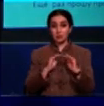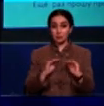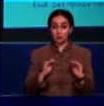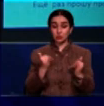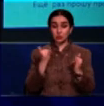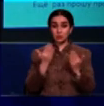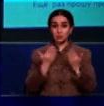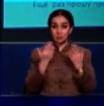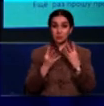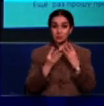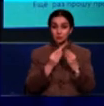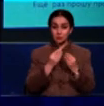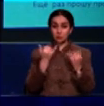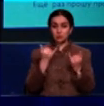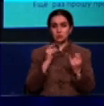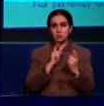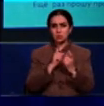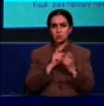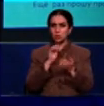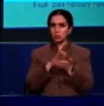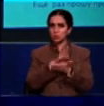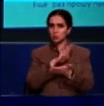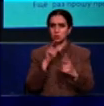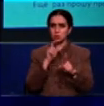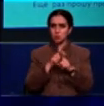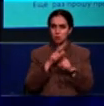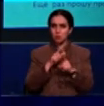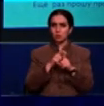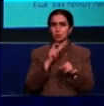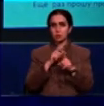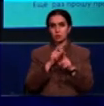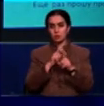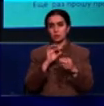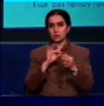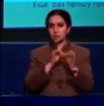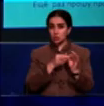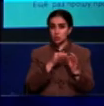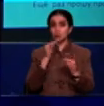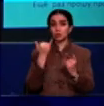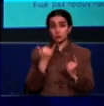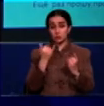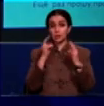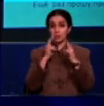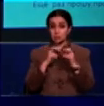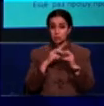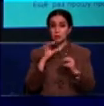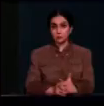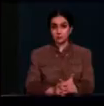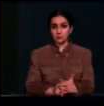вами читали, нам встретились несколько незнакомых слов и словосочетаний. Давайте разберем